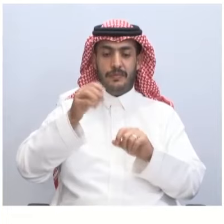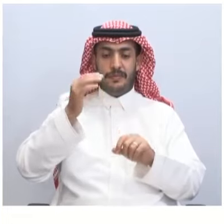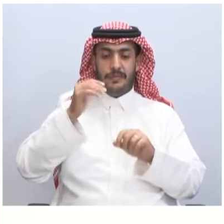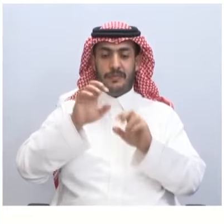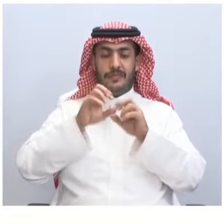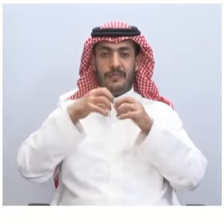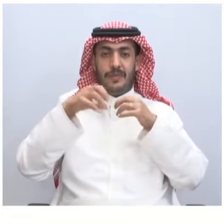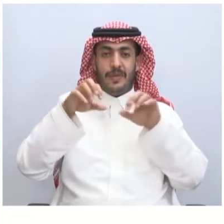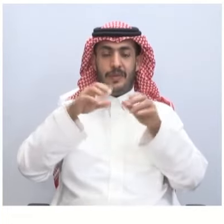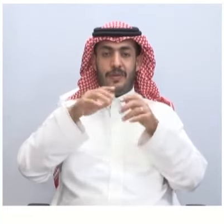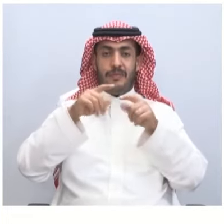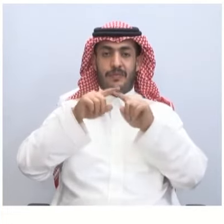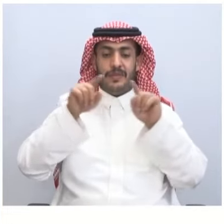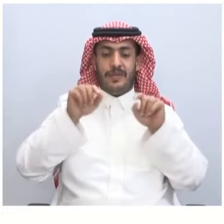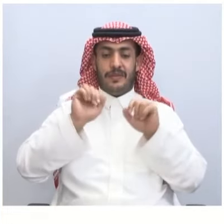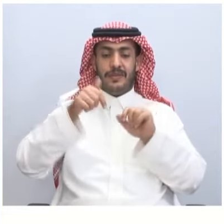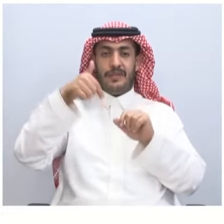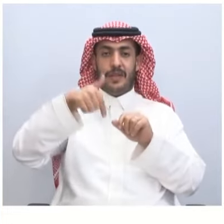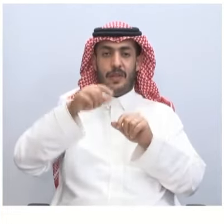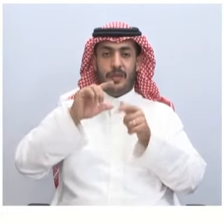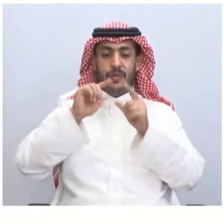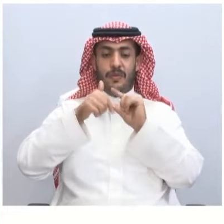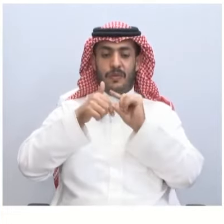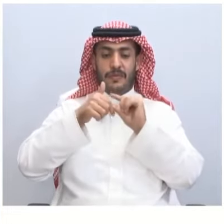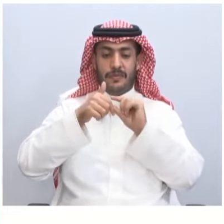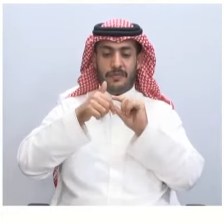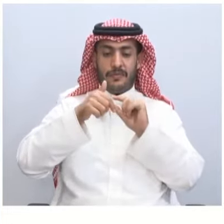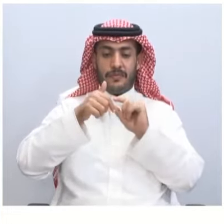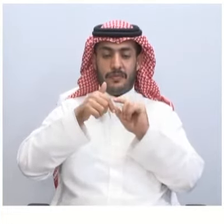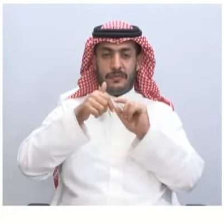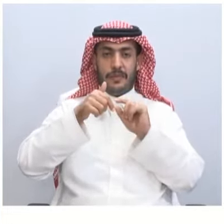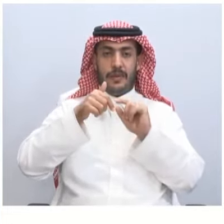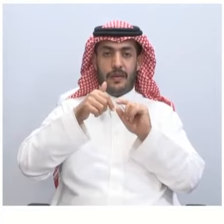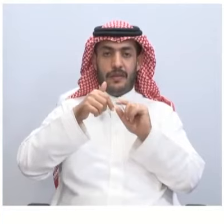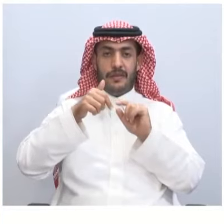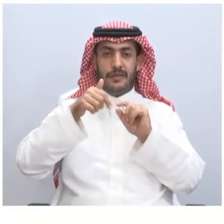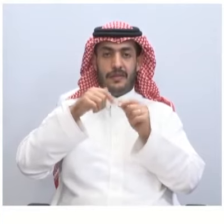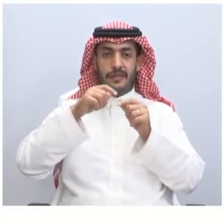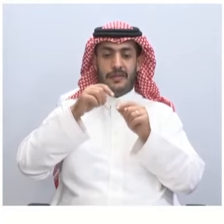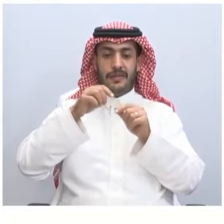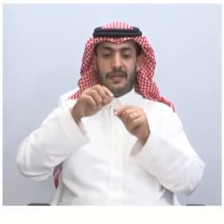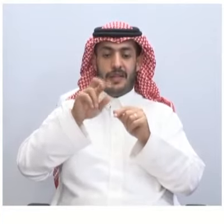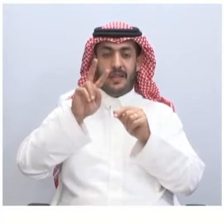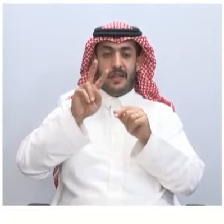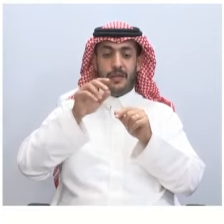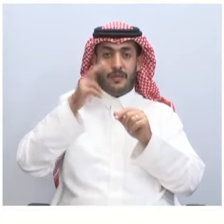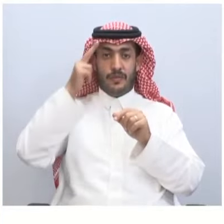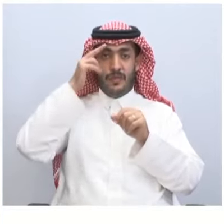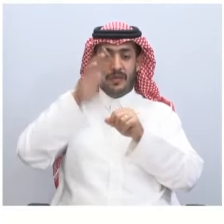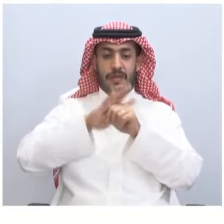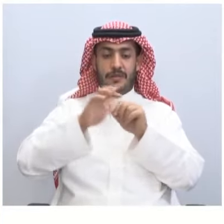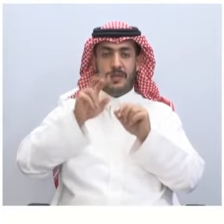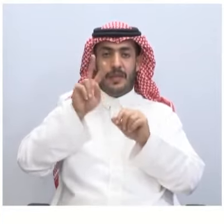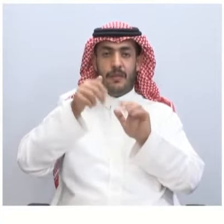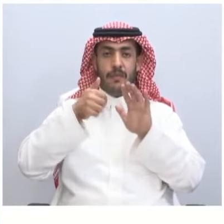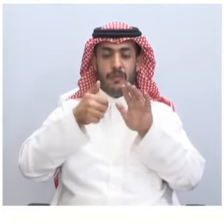موزعه هذه المساحه على سته دول المملكه العربيه السعوديه 2 مليون كيل متر